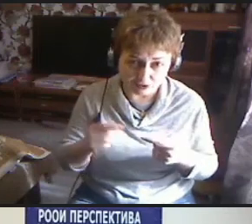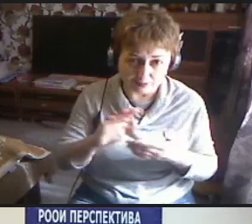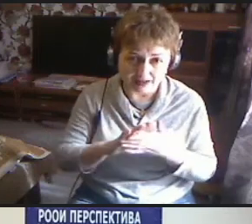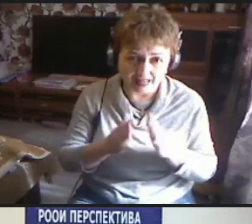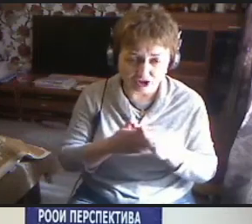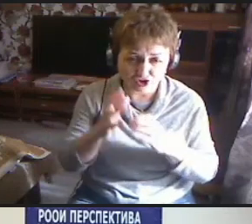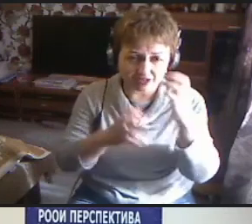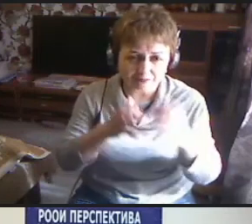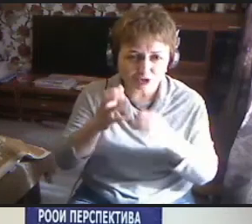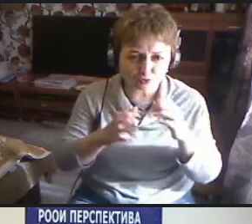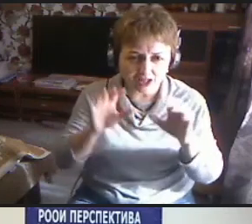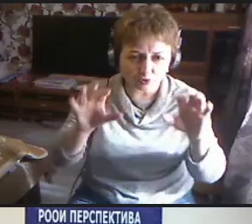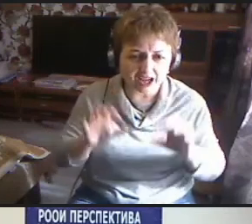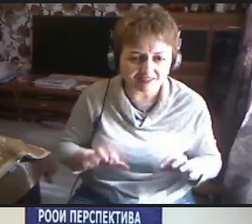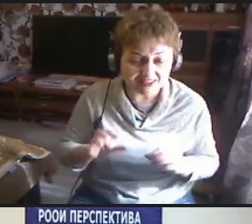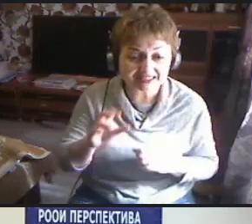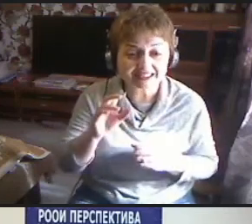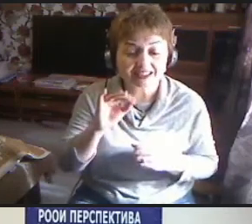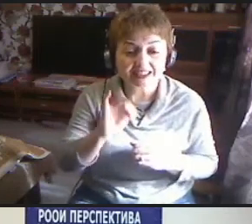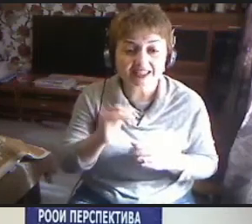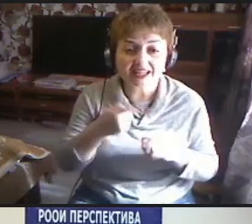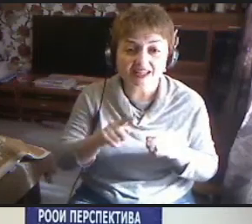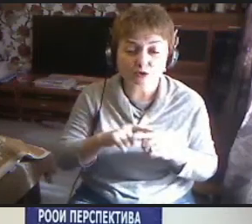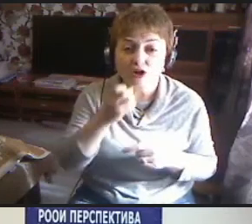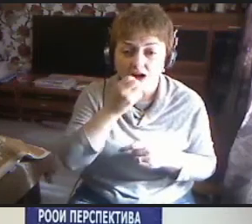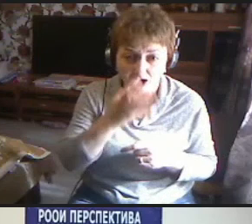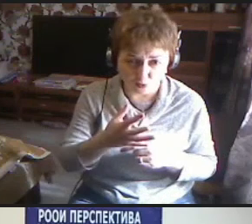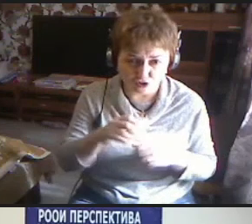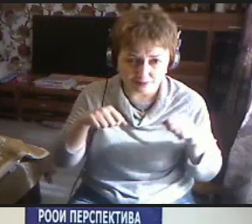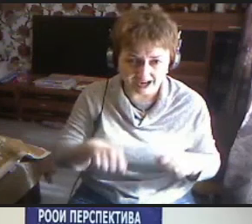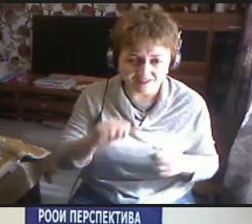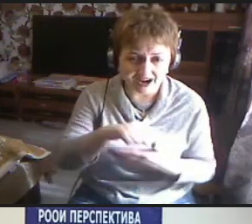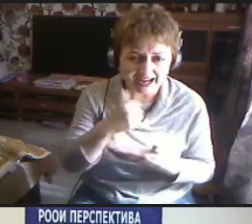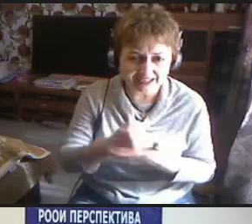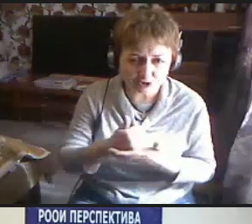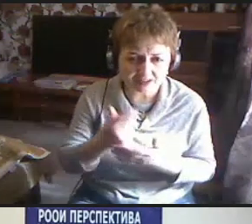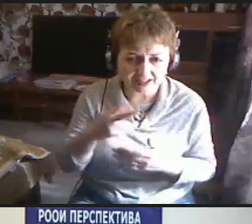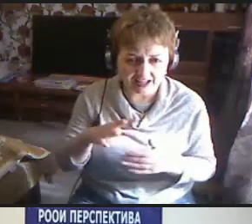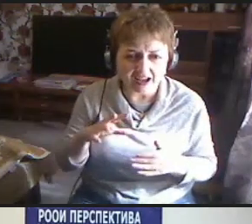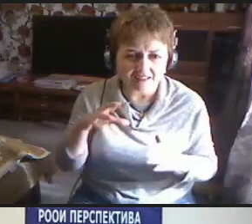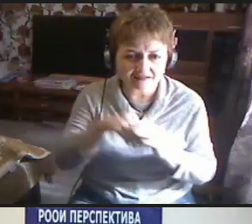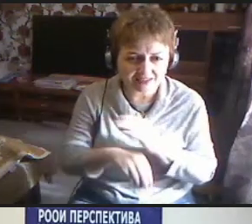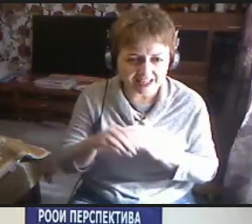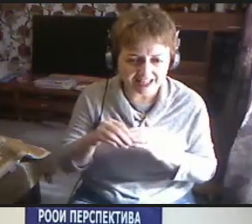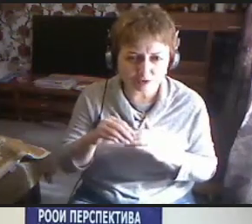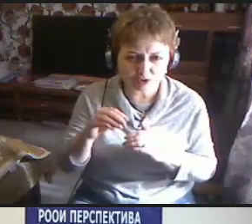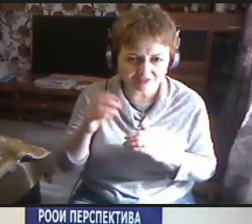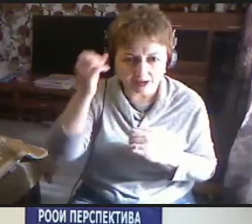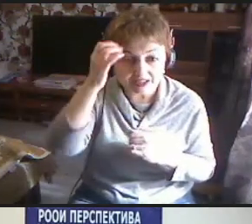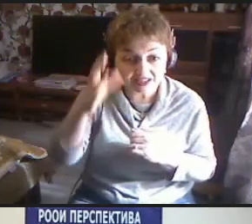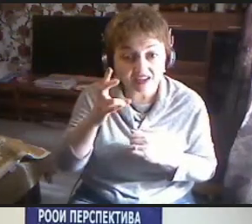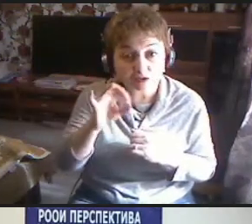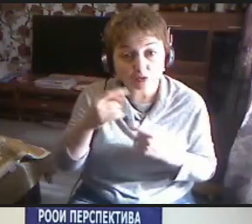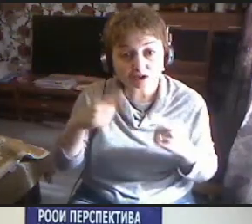положениям конвенции, и это очень хорошая правовая основа для внедрения инклюзивного образования, но